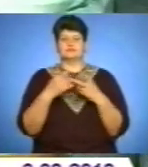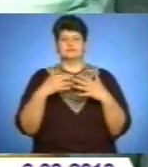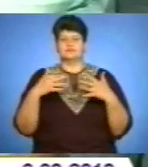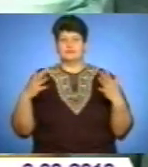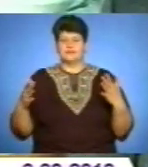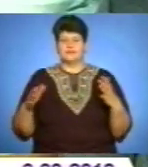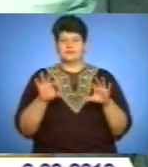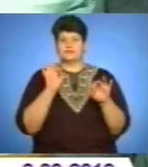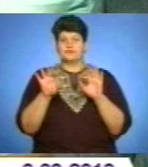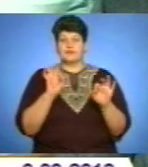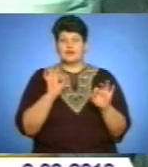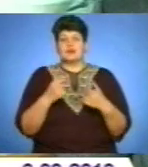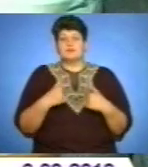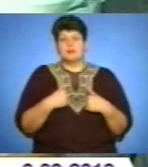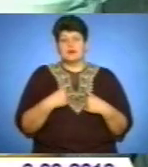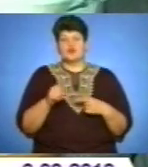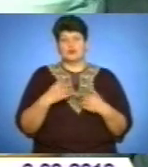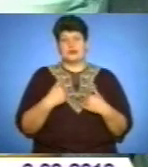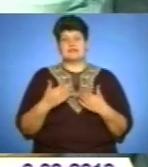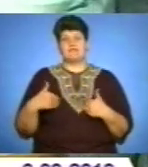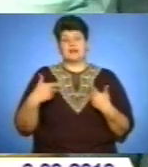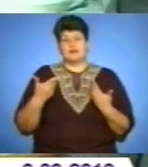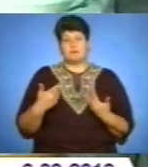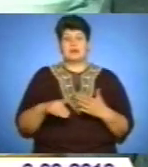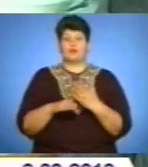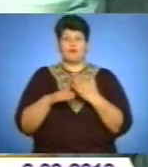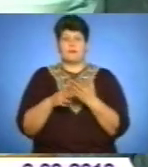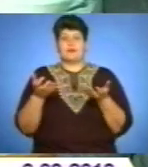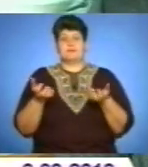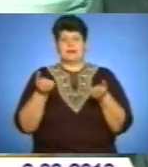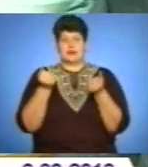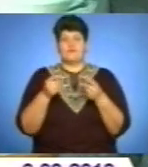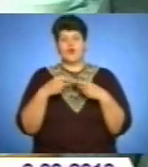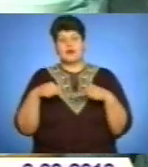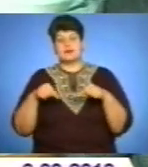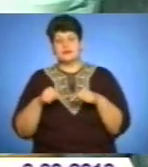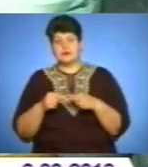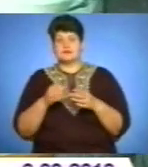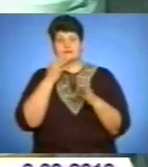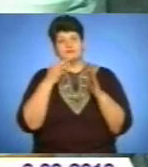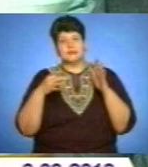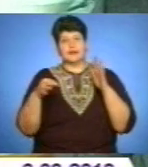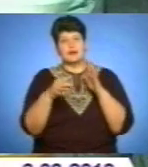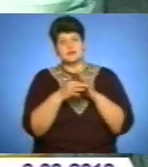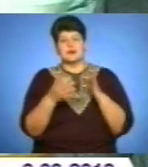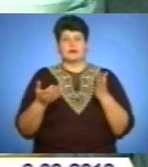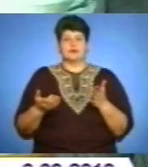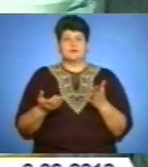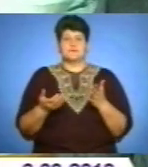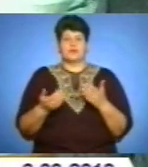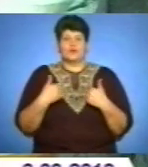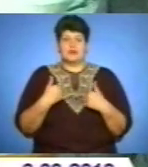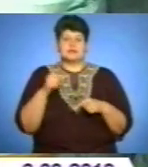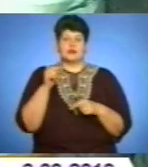Ми щодо нас зверталися, ми допомагали, підтримували в організації, підказати. В нас така